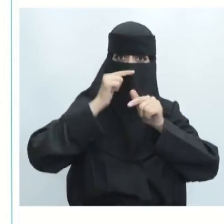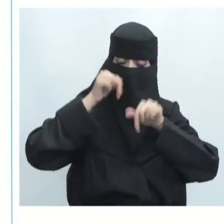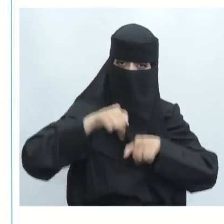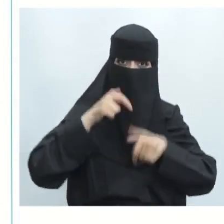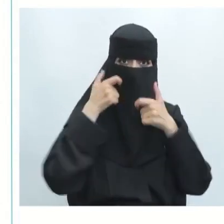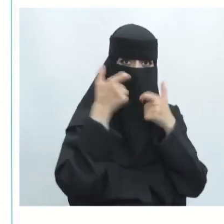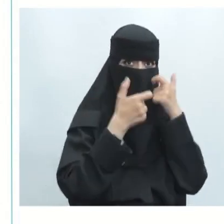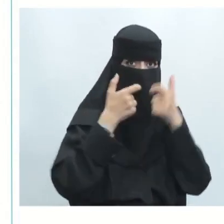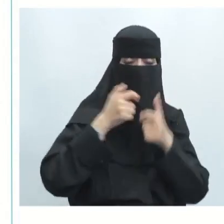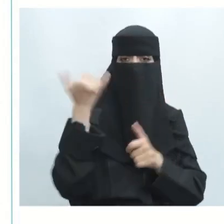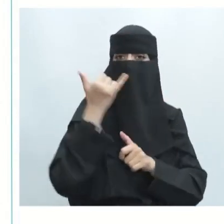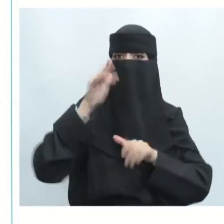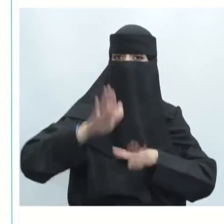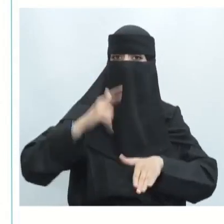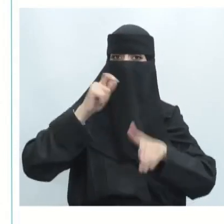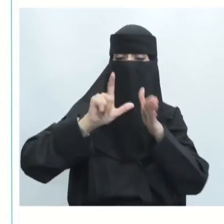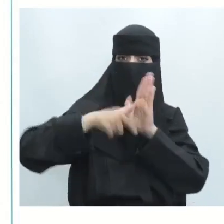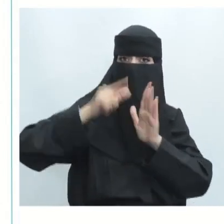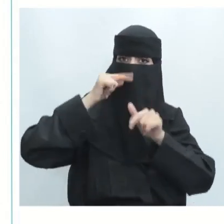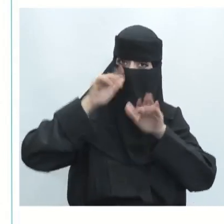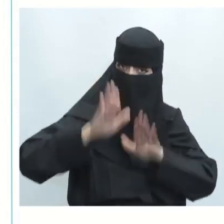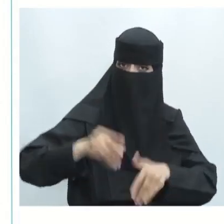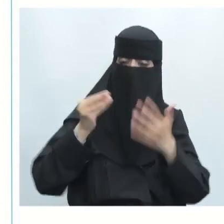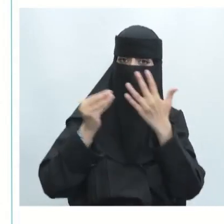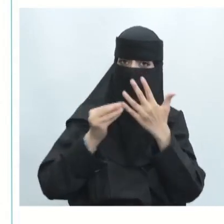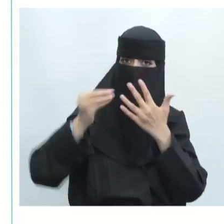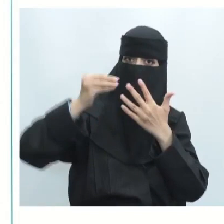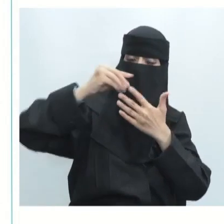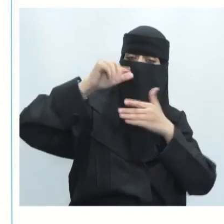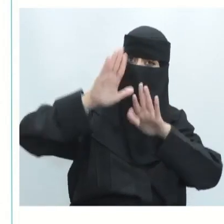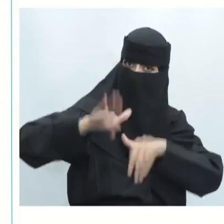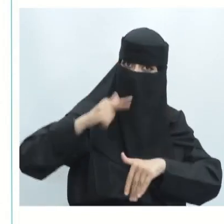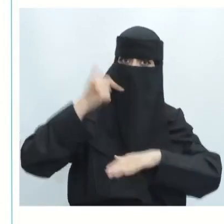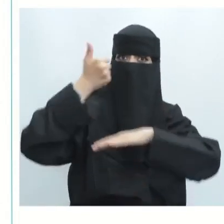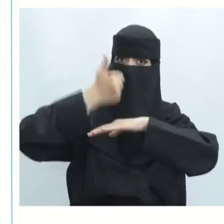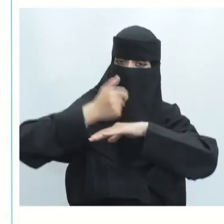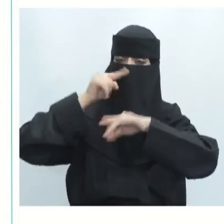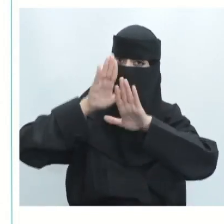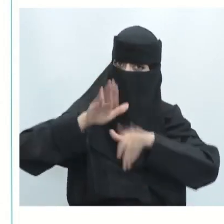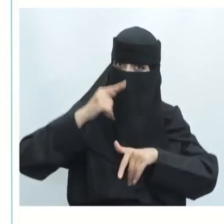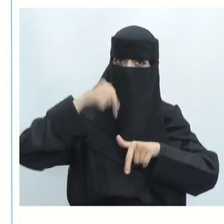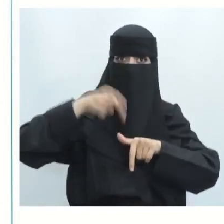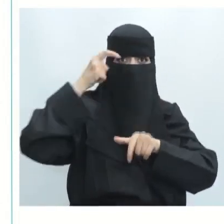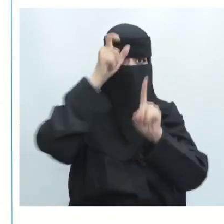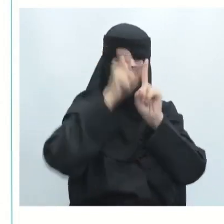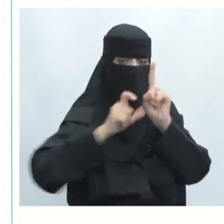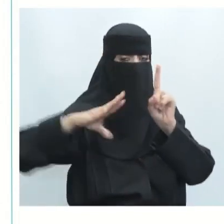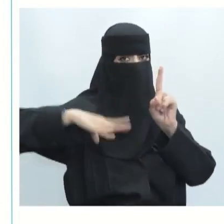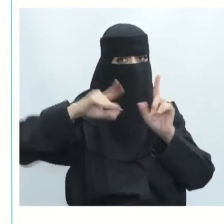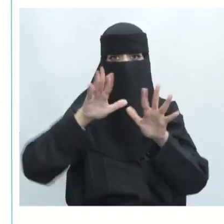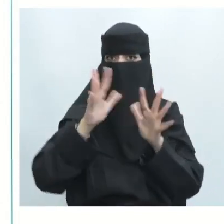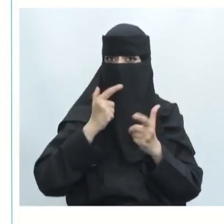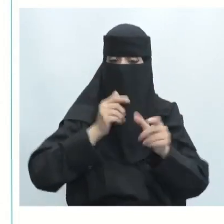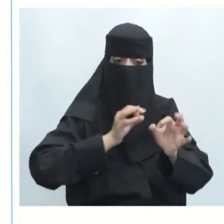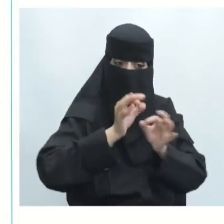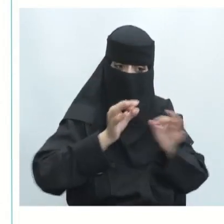لابد ان يكون التخطيط وفق خطوات واسس التخطيط وعليه من الضروري ان يعرف المديرون كيفيه